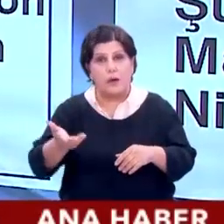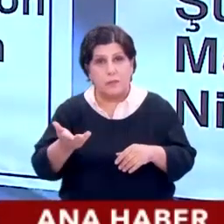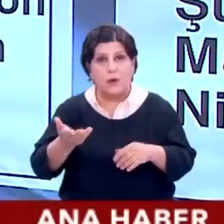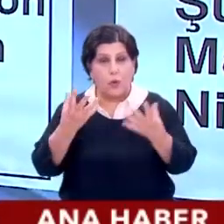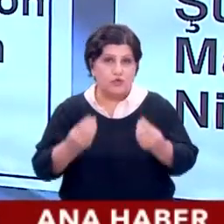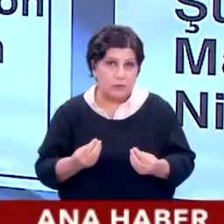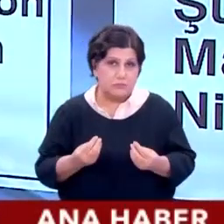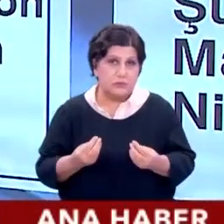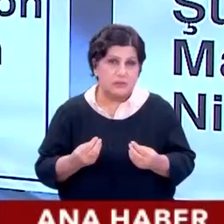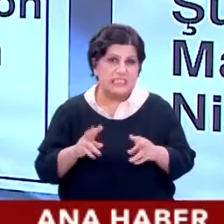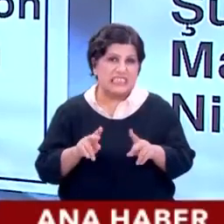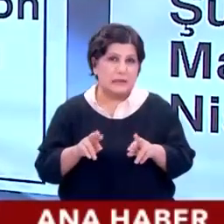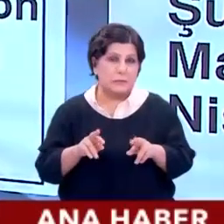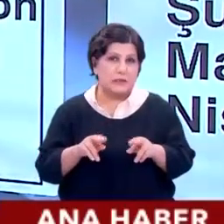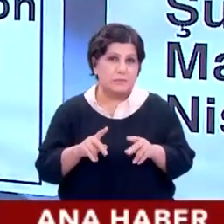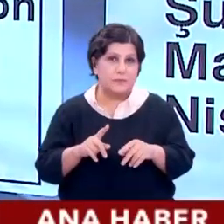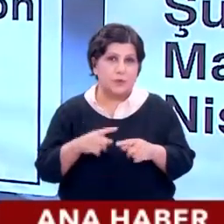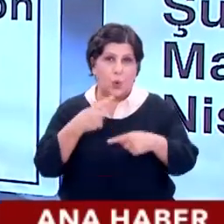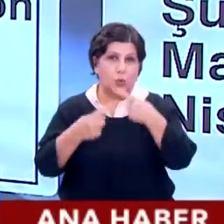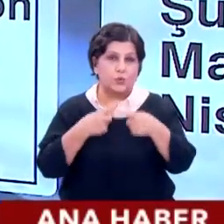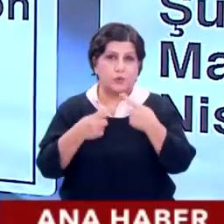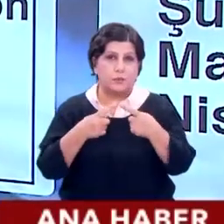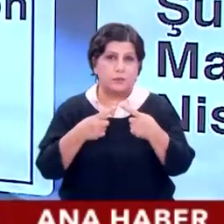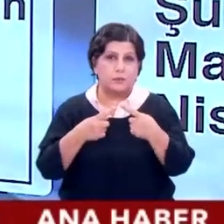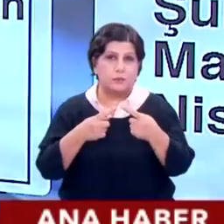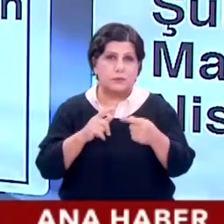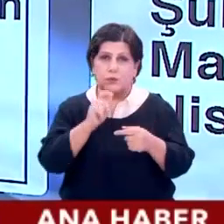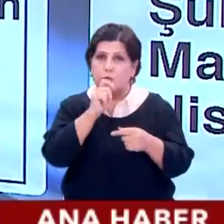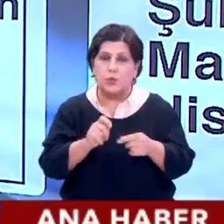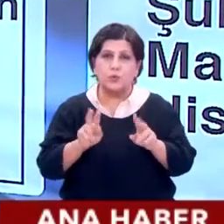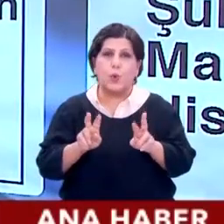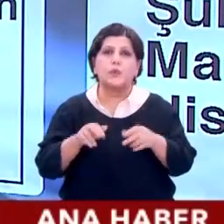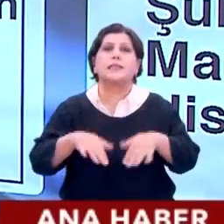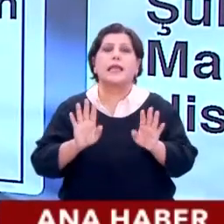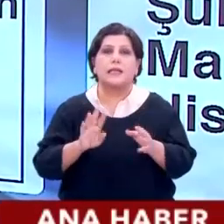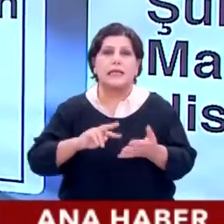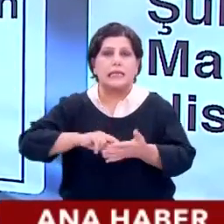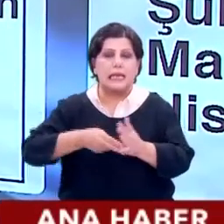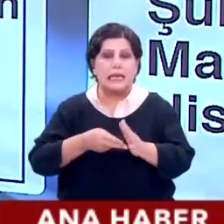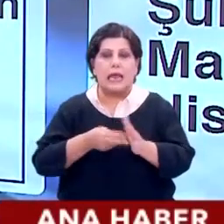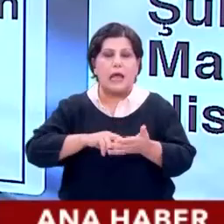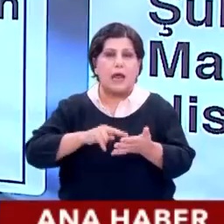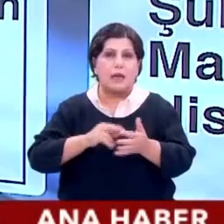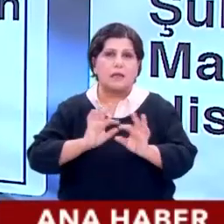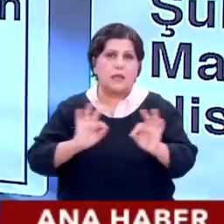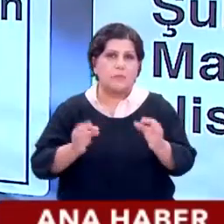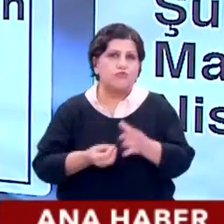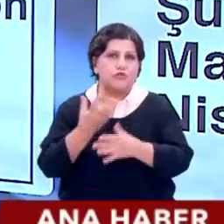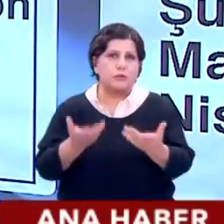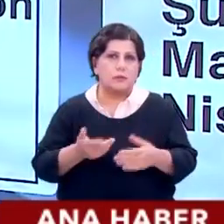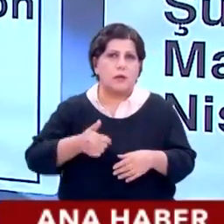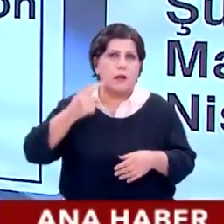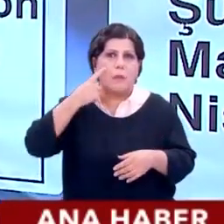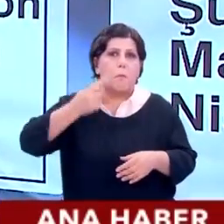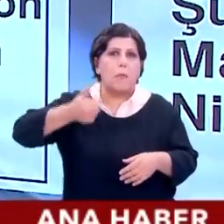kalacakmış gibi bir söz şey söz konusu değil irade ortaya çıkmıştır bakanımız